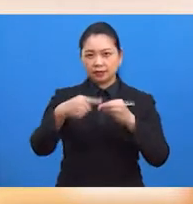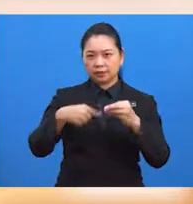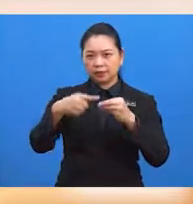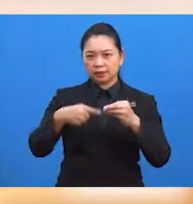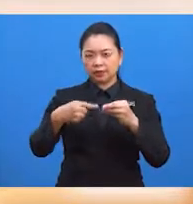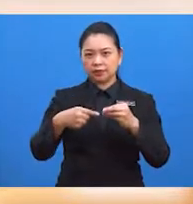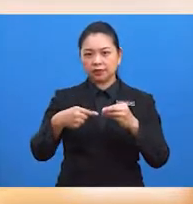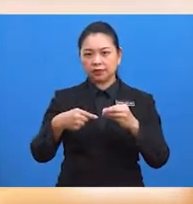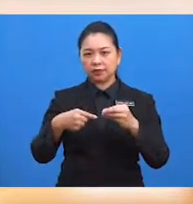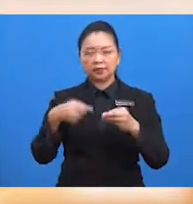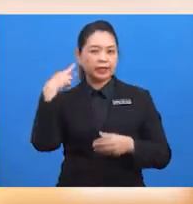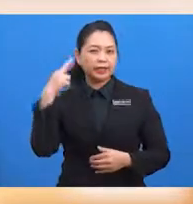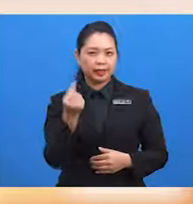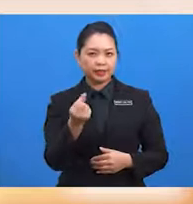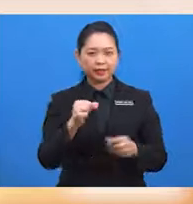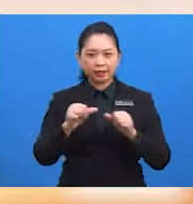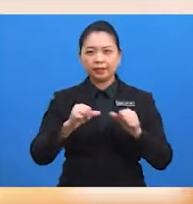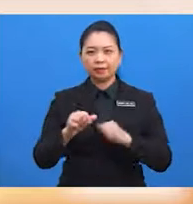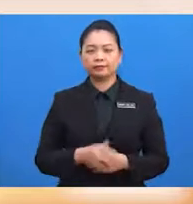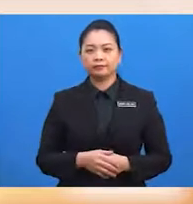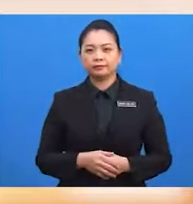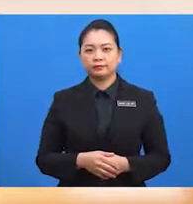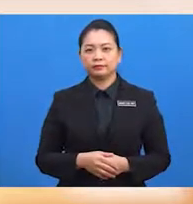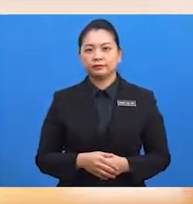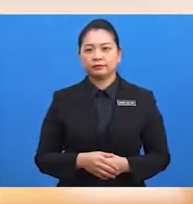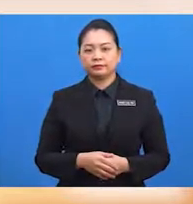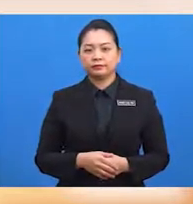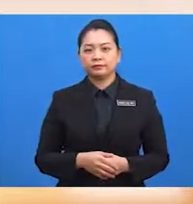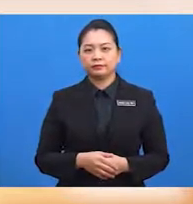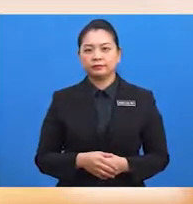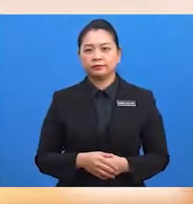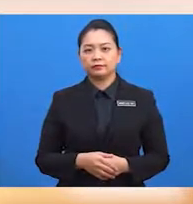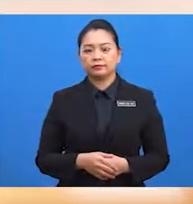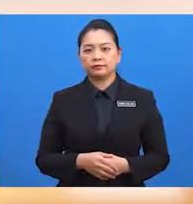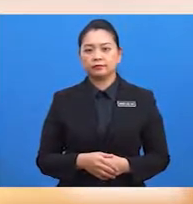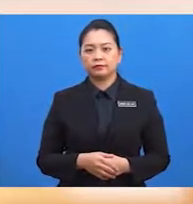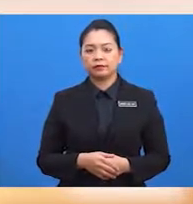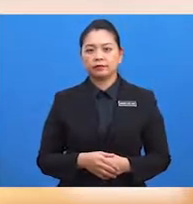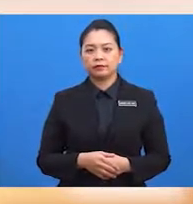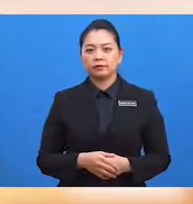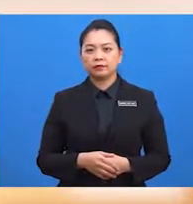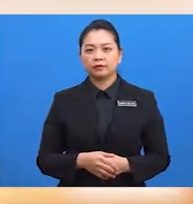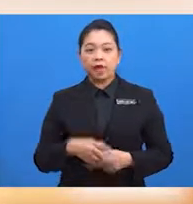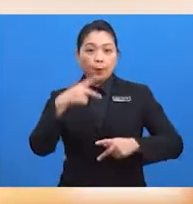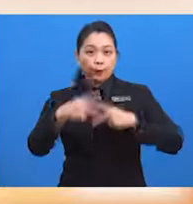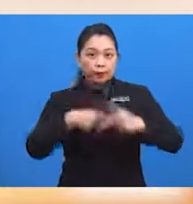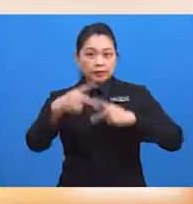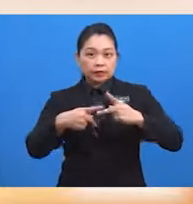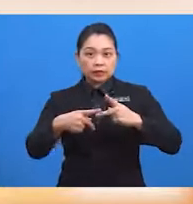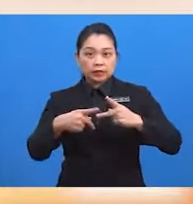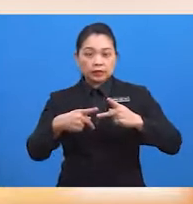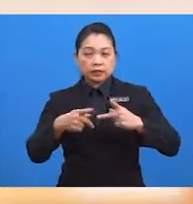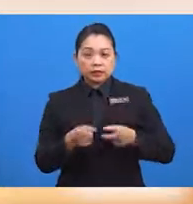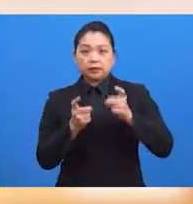perebutan b2st perebutan deduktif ialah proses sawah dan spontan yaitu